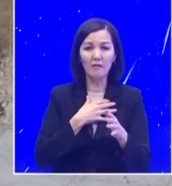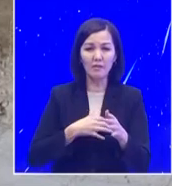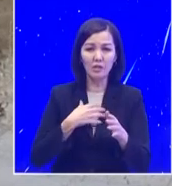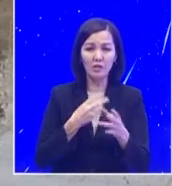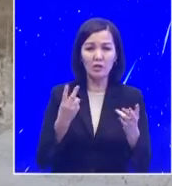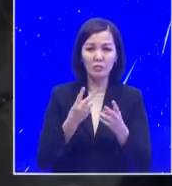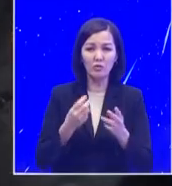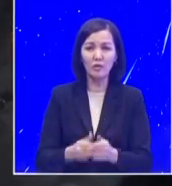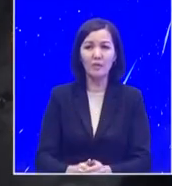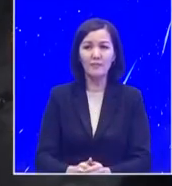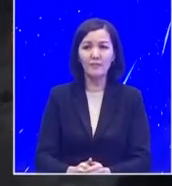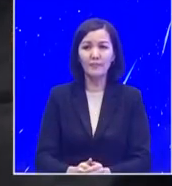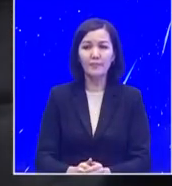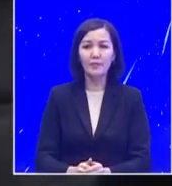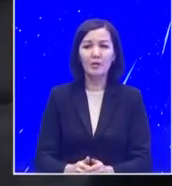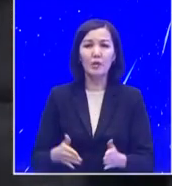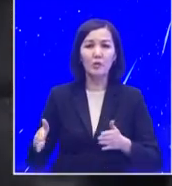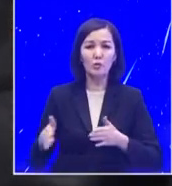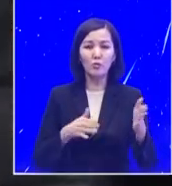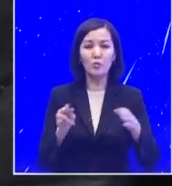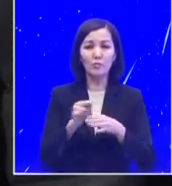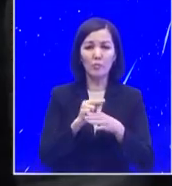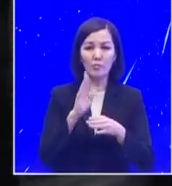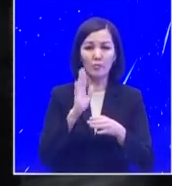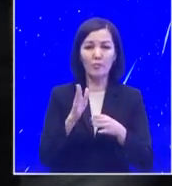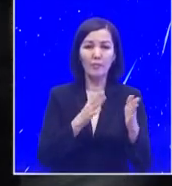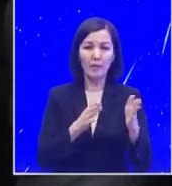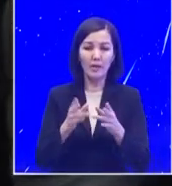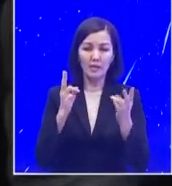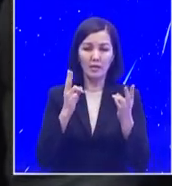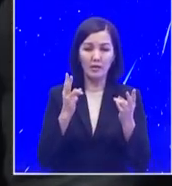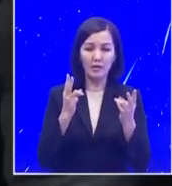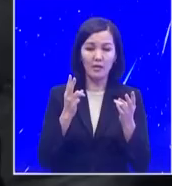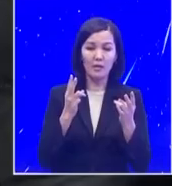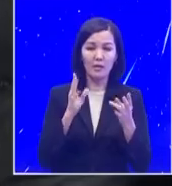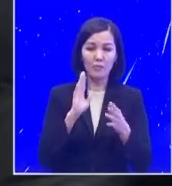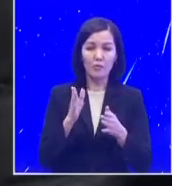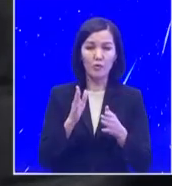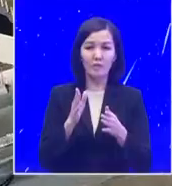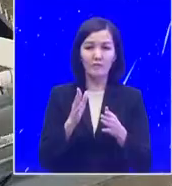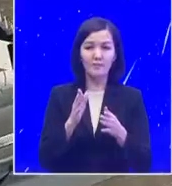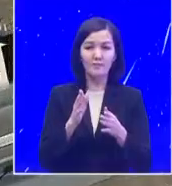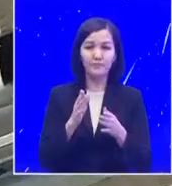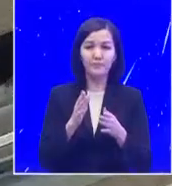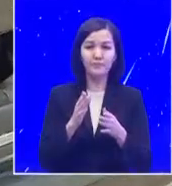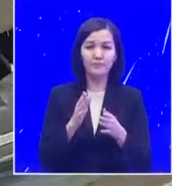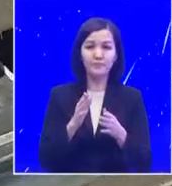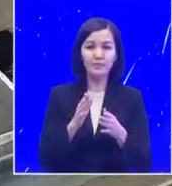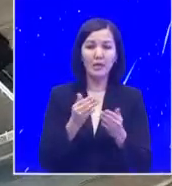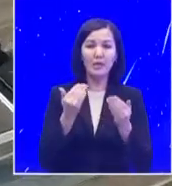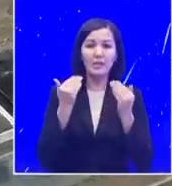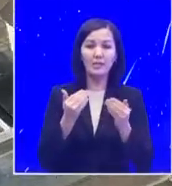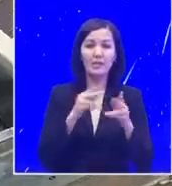назначения. Жолдарыңызды қайтып қалпына келдіріп, все дороги приведут в соответствие порядка. Да. Анализируя